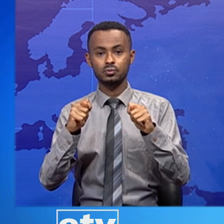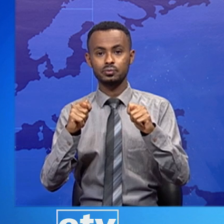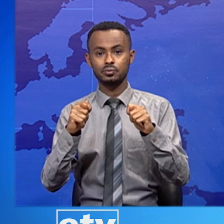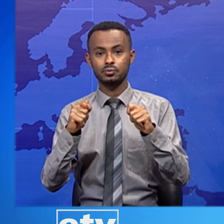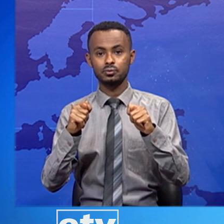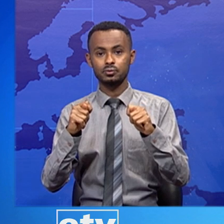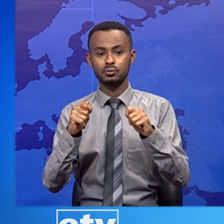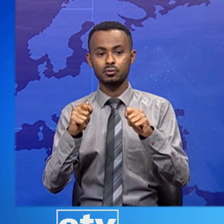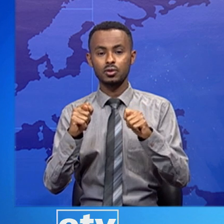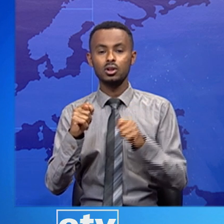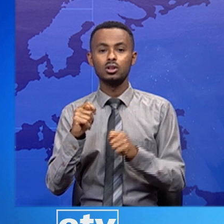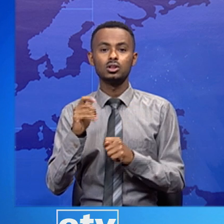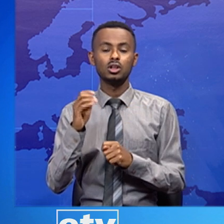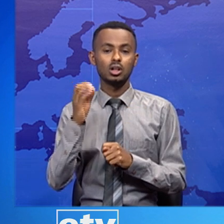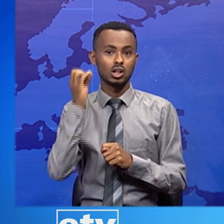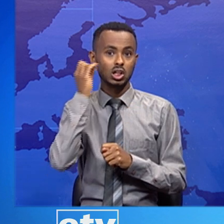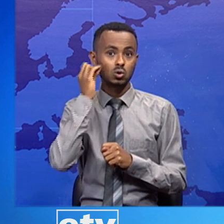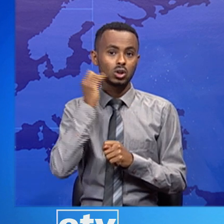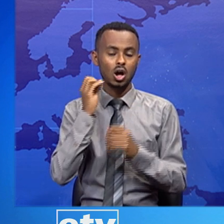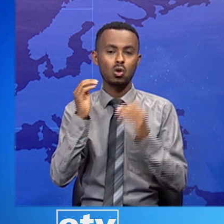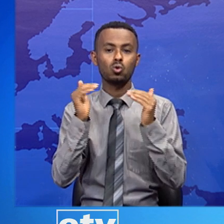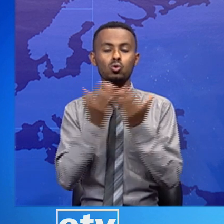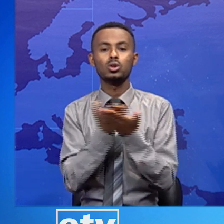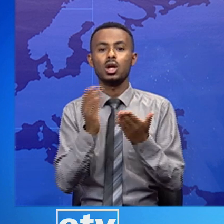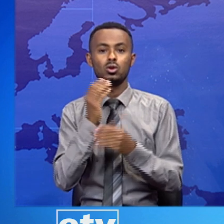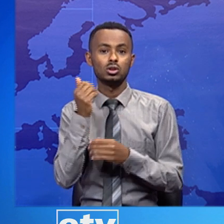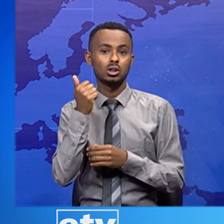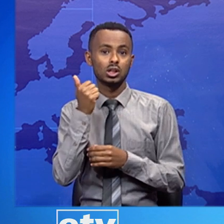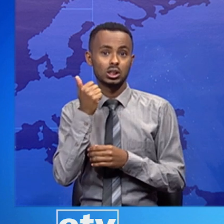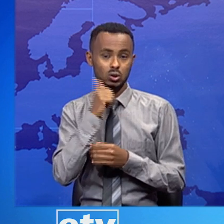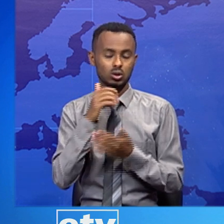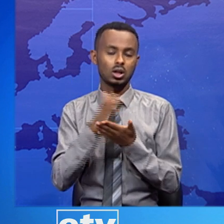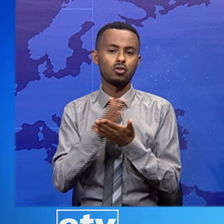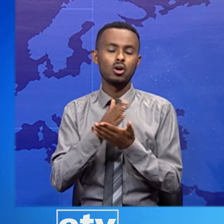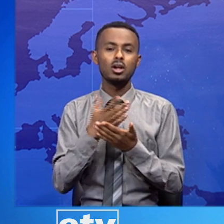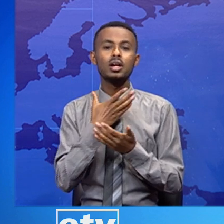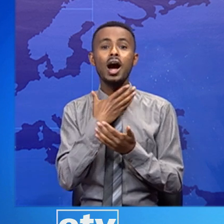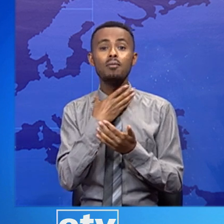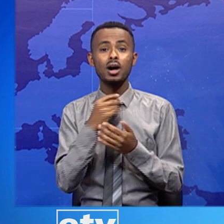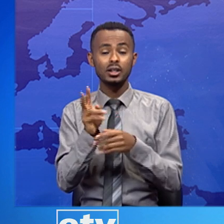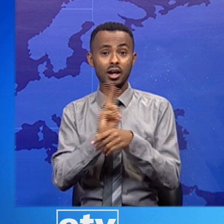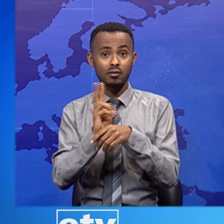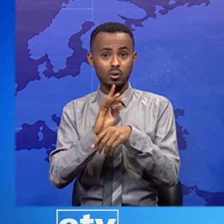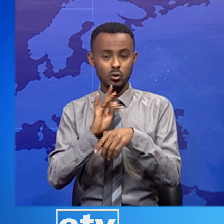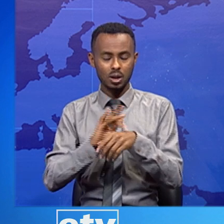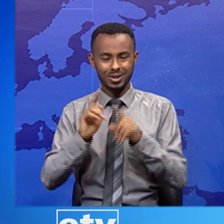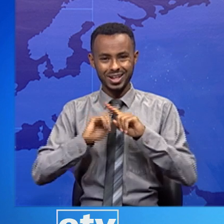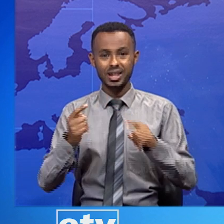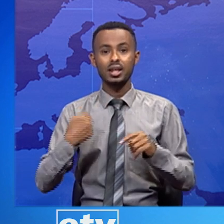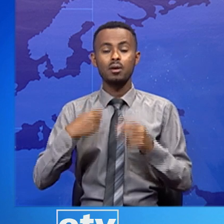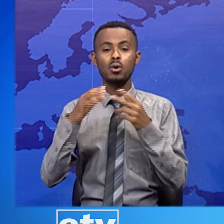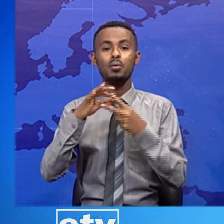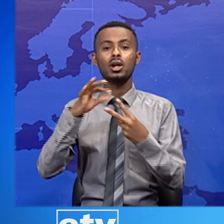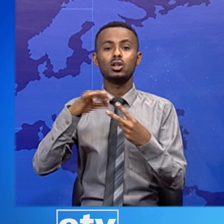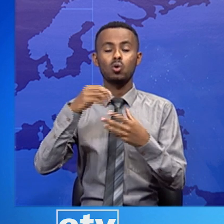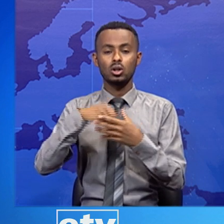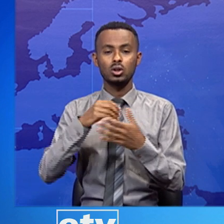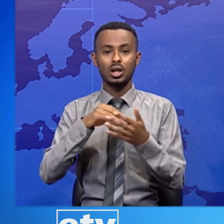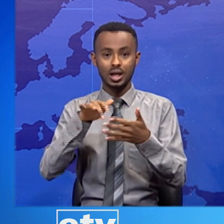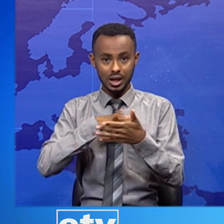የሞከርኩት የጾታ ጉዳይ ነው፣ ጀንደር የምንለው ነው። የአማርኛ ፊልሞች ላይ በተለይ